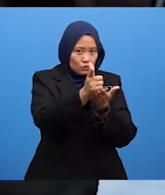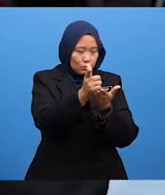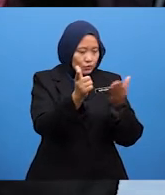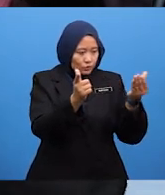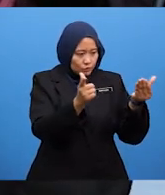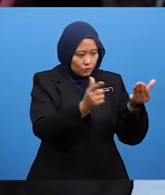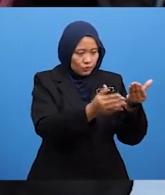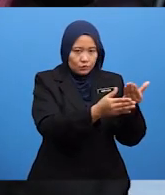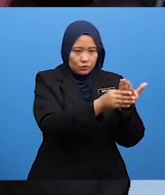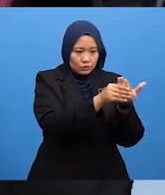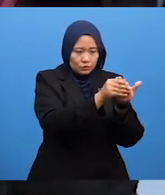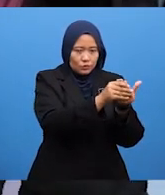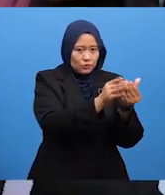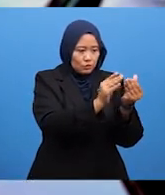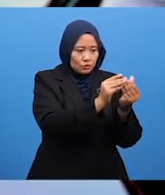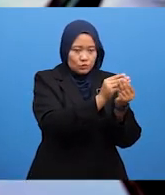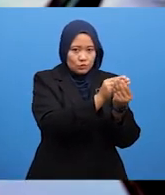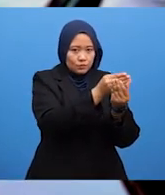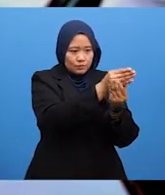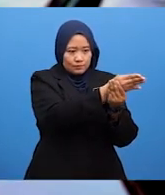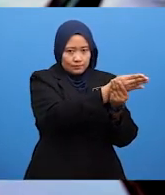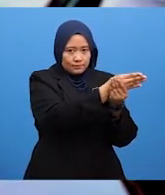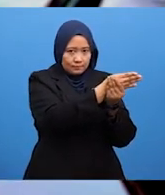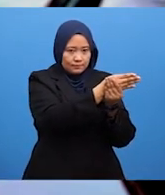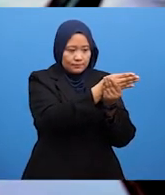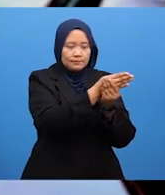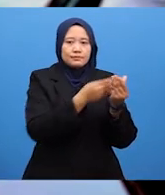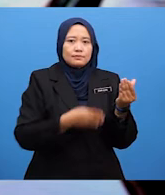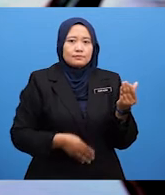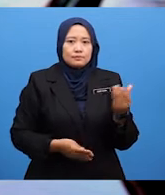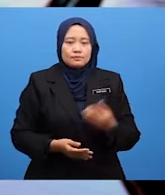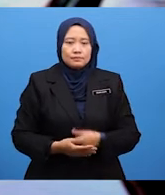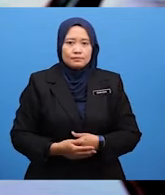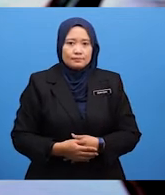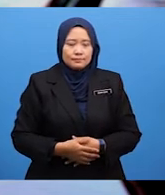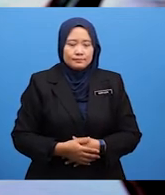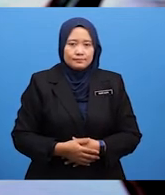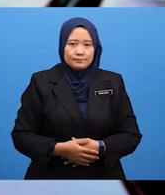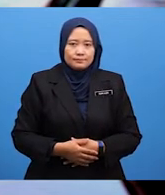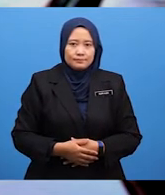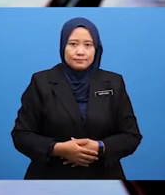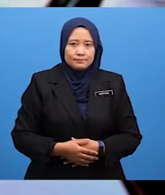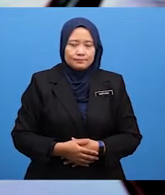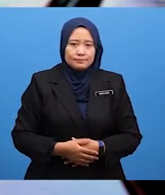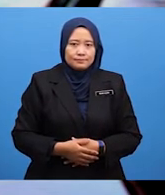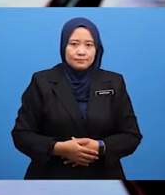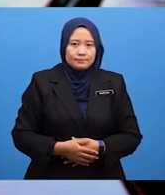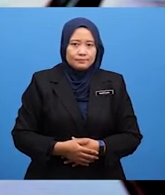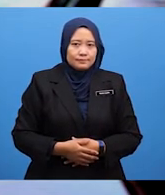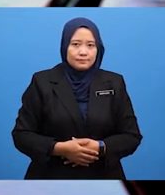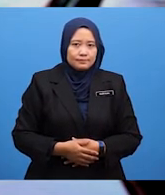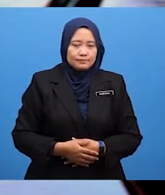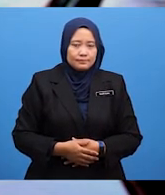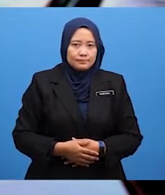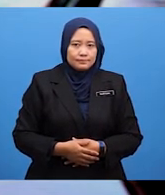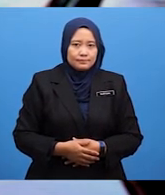belakang bahagian leher. Kemudian kita mulakan dengan latihan kromatik menaik dan menurun.